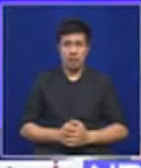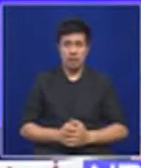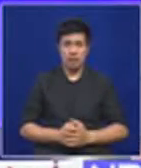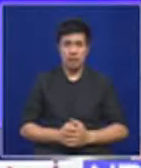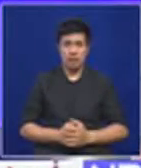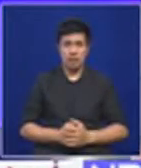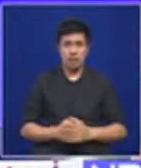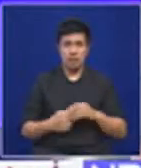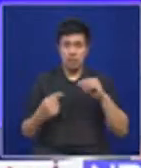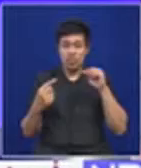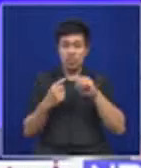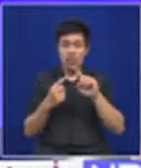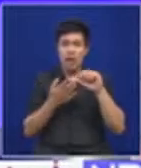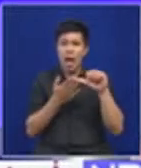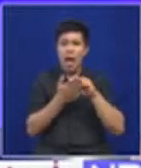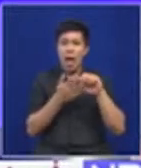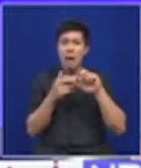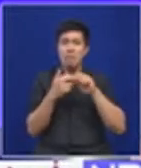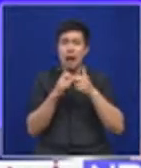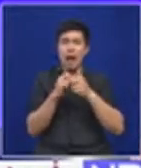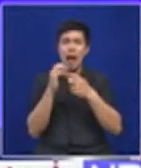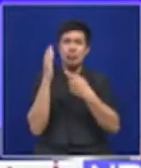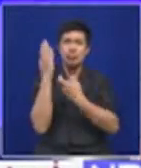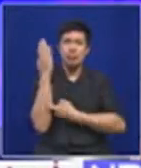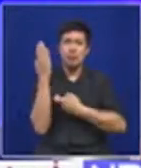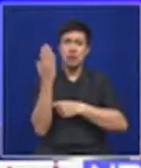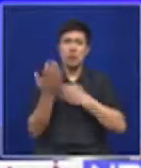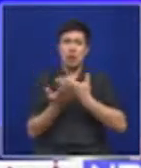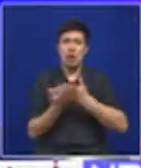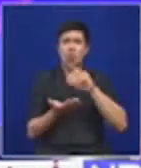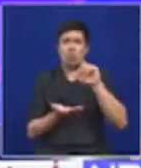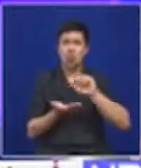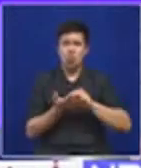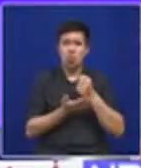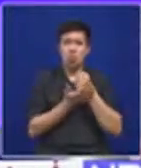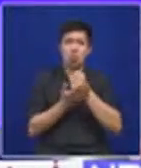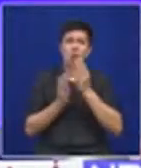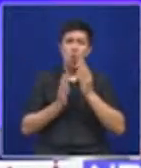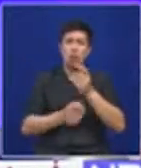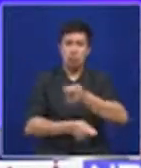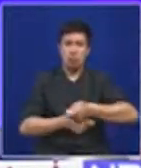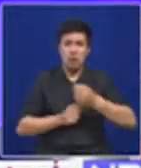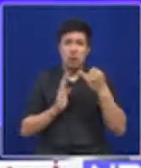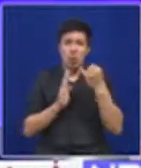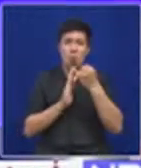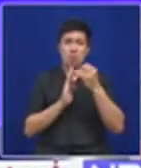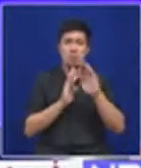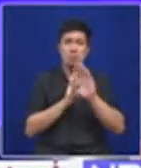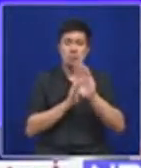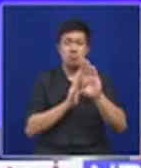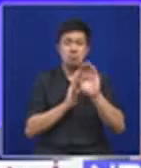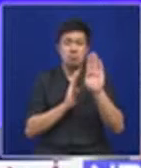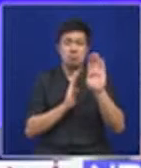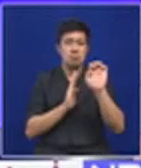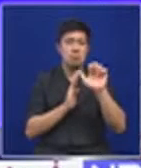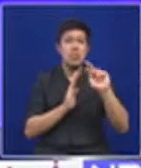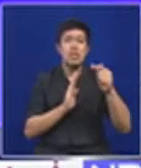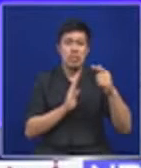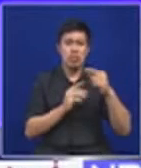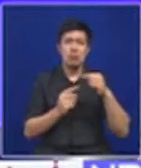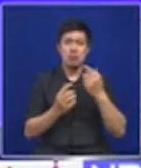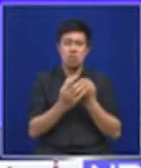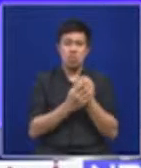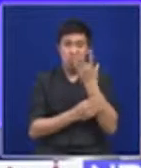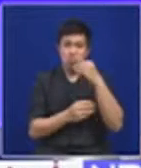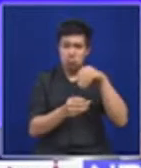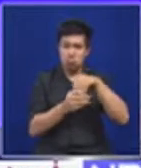ยังอยู่ในเรื่องของการแก้ไขปัญหาราคายางพาราตกต่ำนะคะช่วยเหลือพี่น้องเกษตรกรจังหวัดบึงกาฬค่ะเป็นอีกหนึ่งพื้นที่นะคะที่มีการปลูกยางพาร